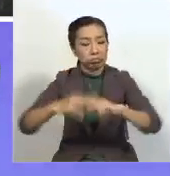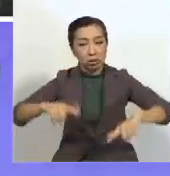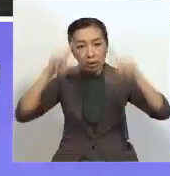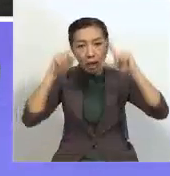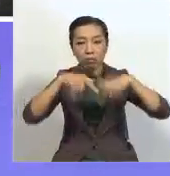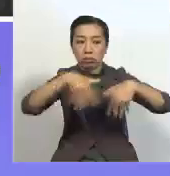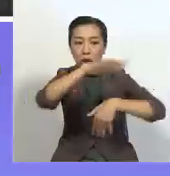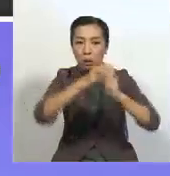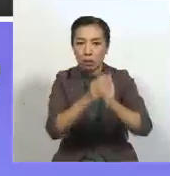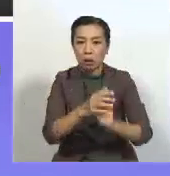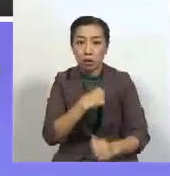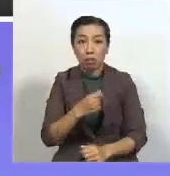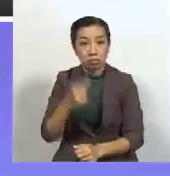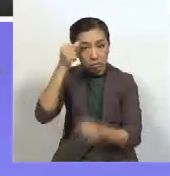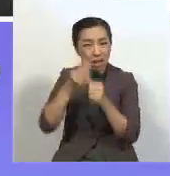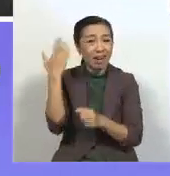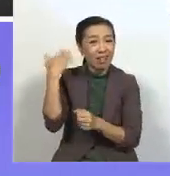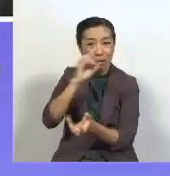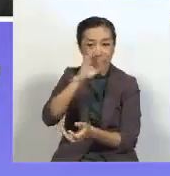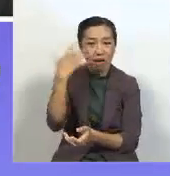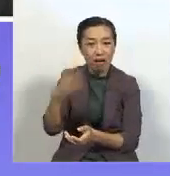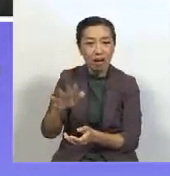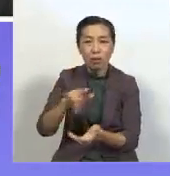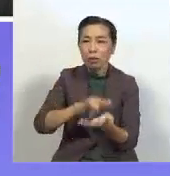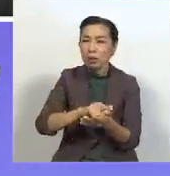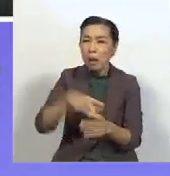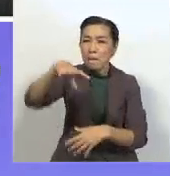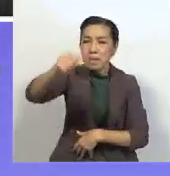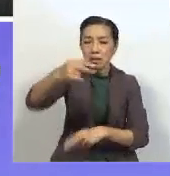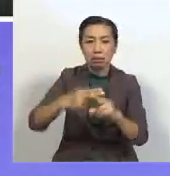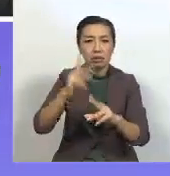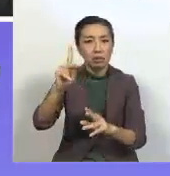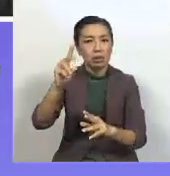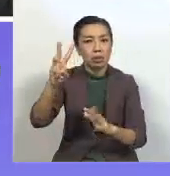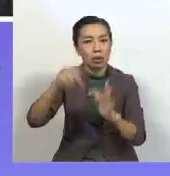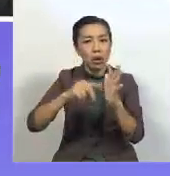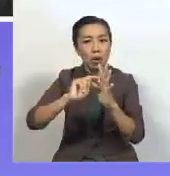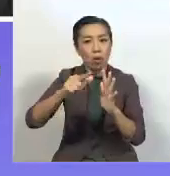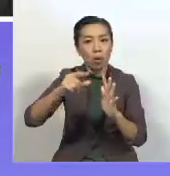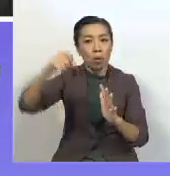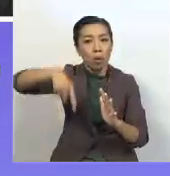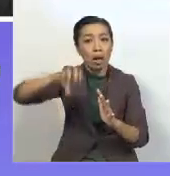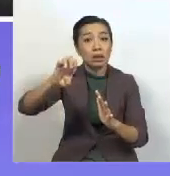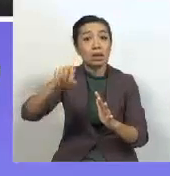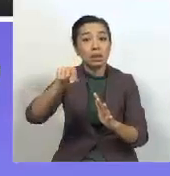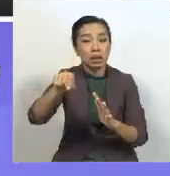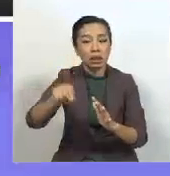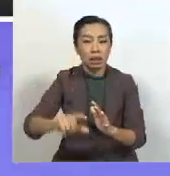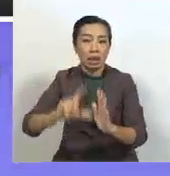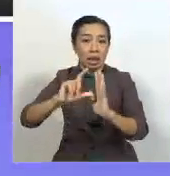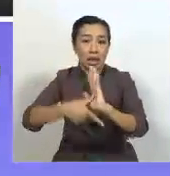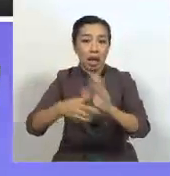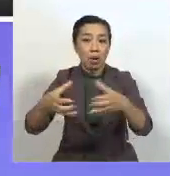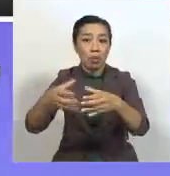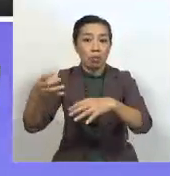ก็อย่างที่ผมเรียนแล้วว่าตอนที่ผมไปที่กวางซีท่านเลขาธิการพรรคคอมมิวนิสต์กวางซีก็บ